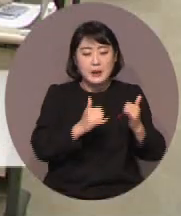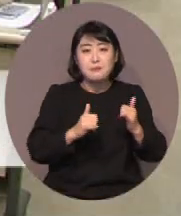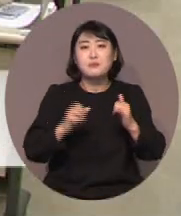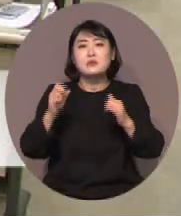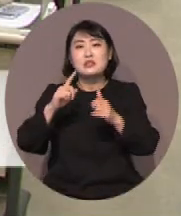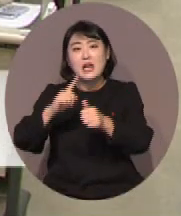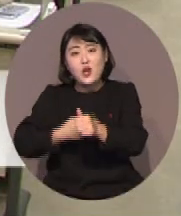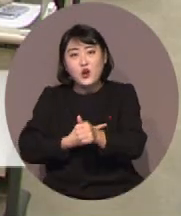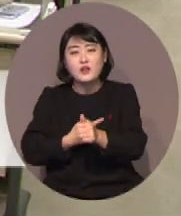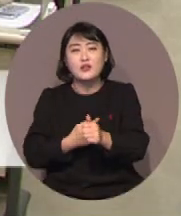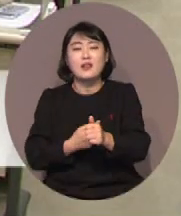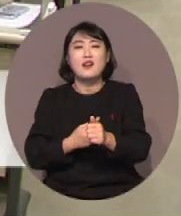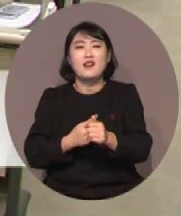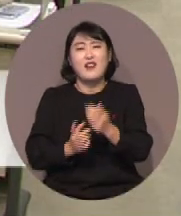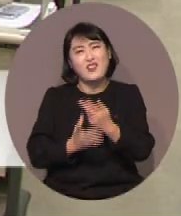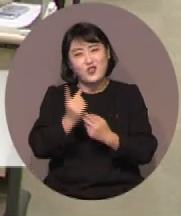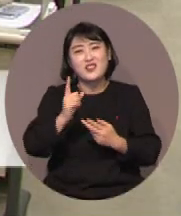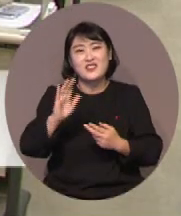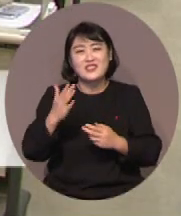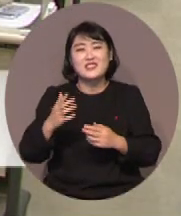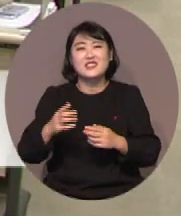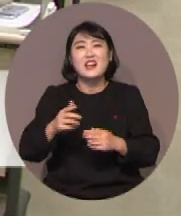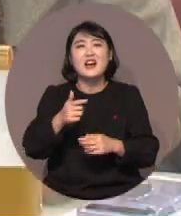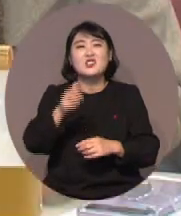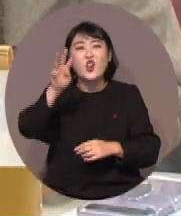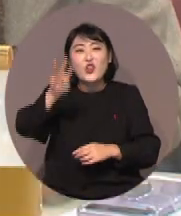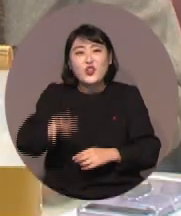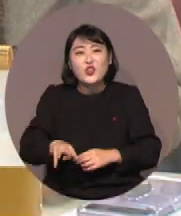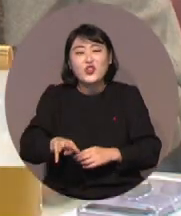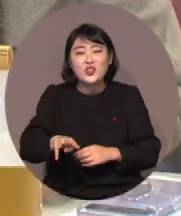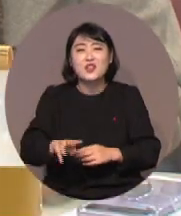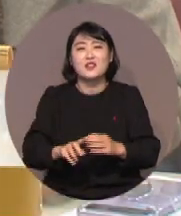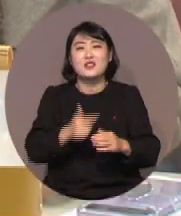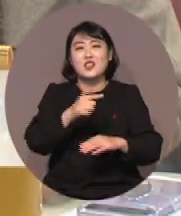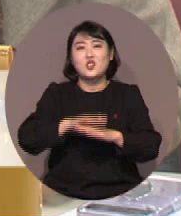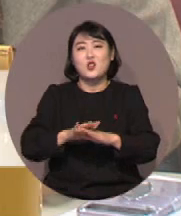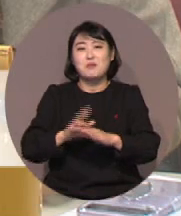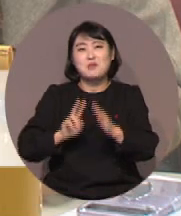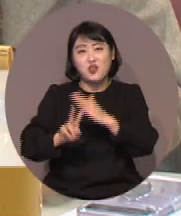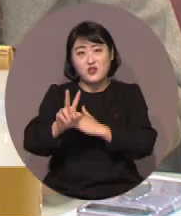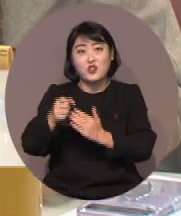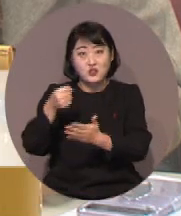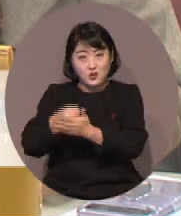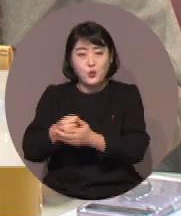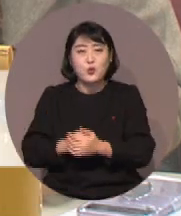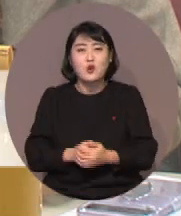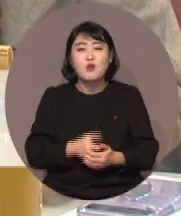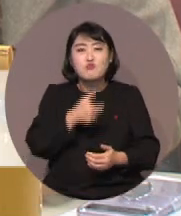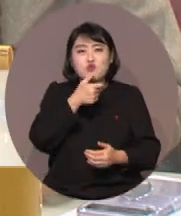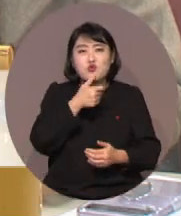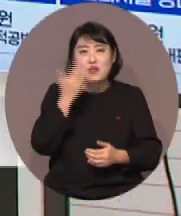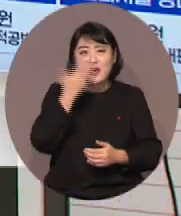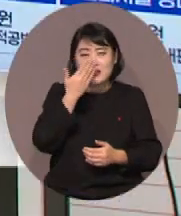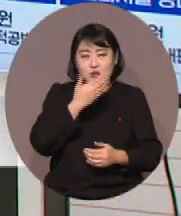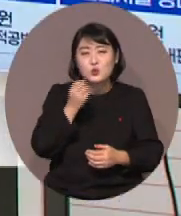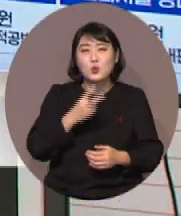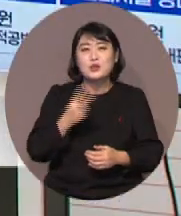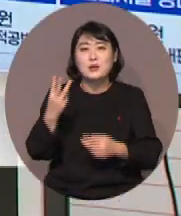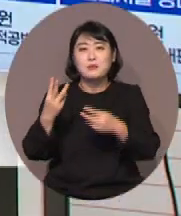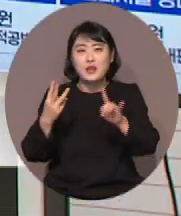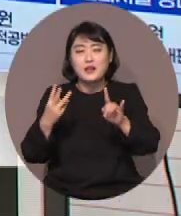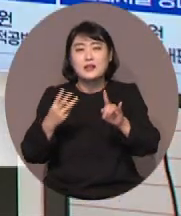자연이 하나되는 하천 인류 환경도시 대전을 비전으로 제시하고 대전촌 유지용수와 3대하촌